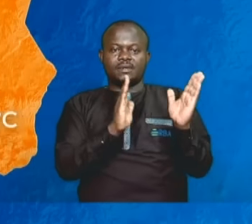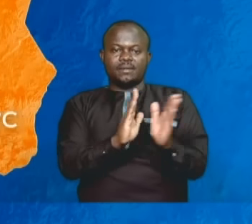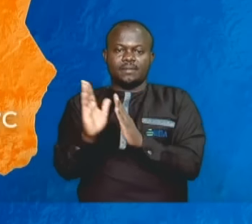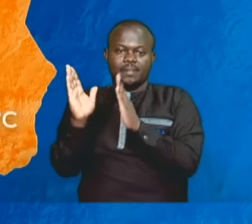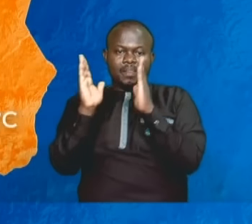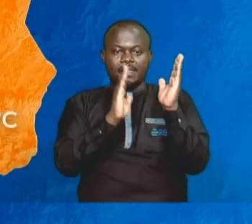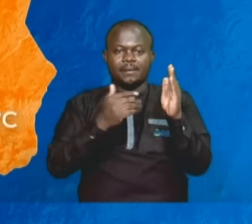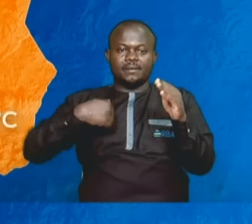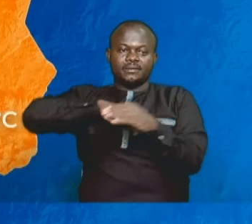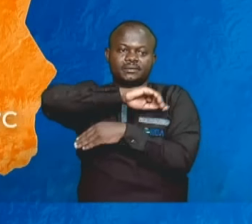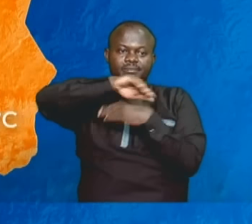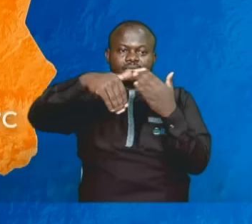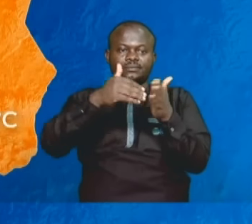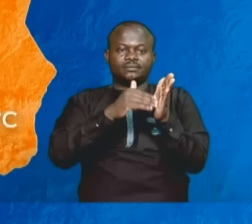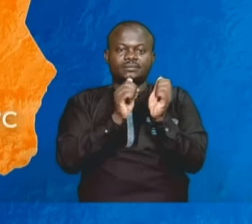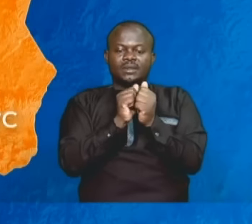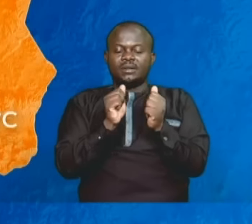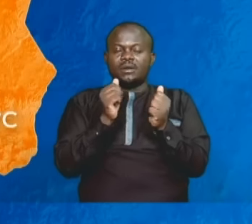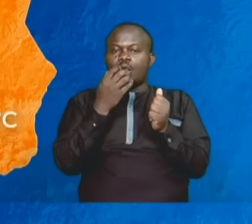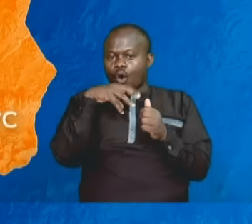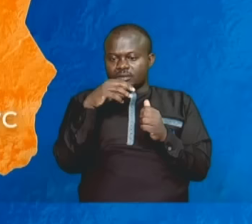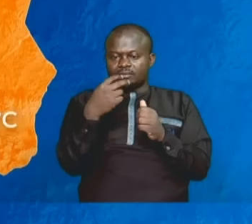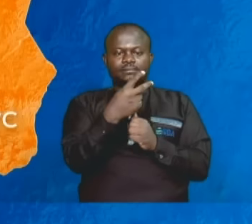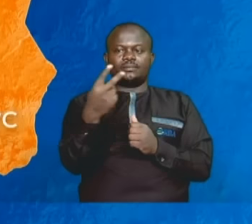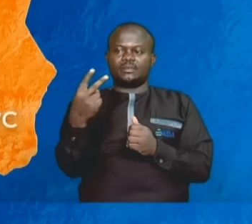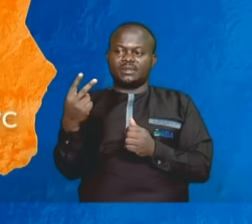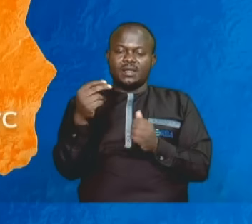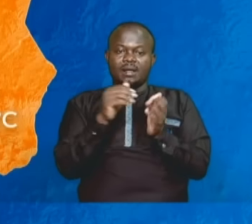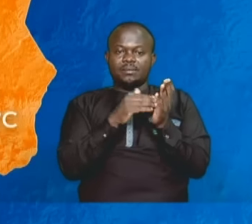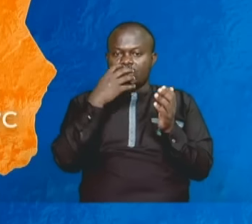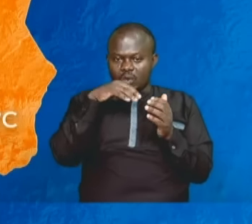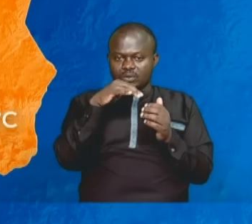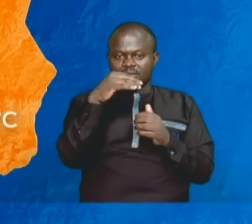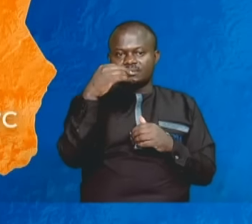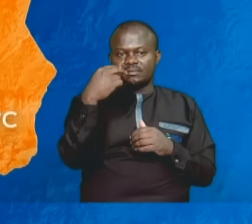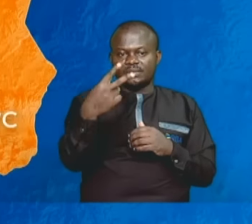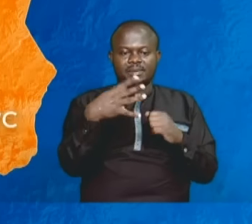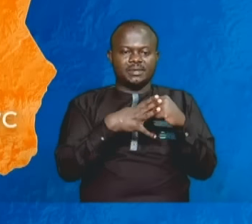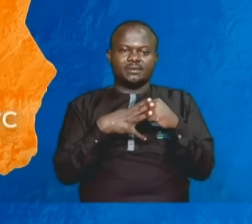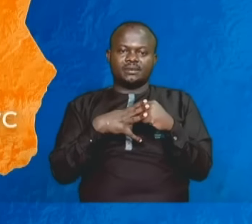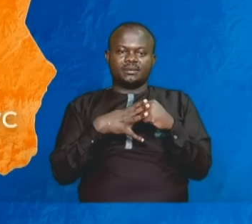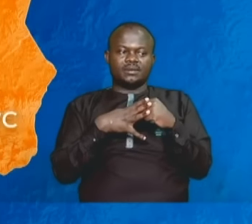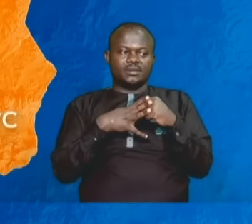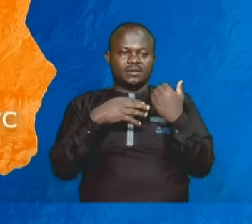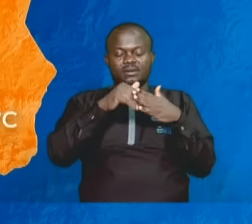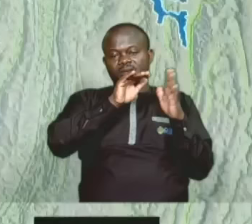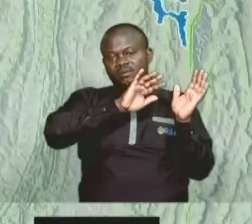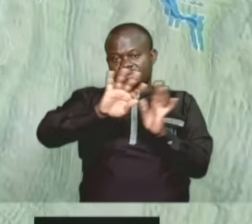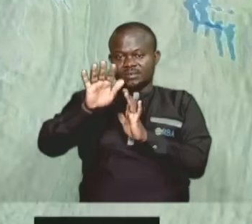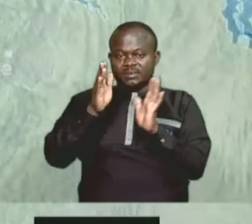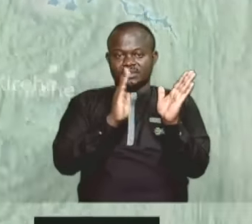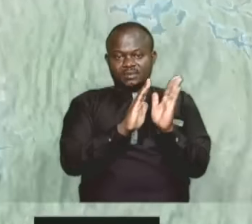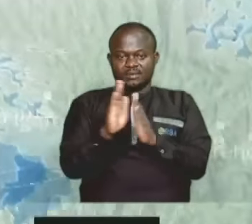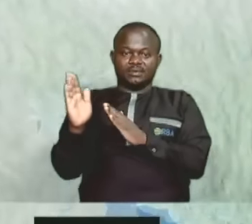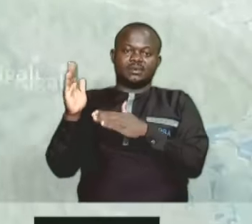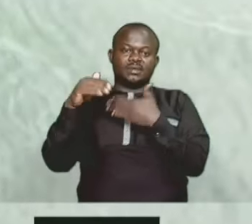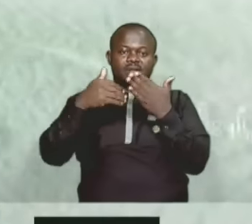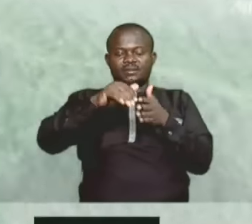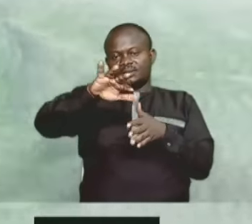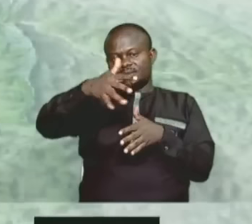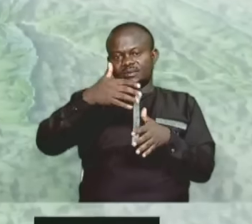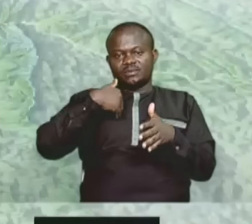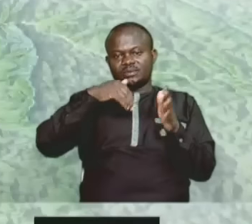cy'ubushyuhe kizagera hagati ya degrees Celsius 22 ndetse na degrees Celsius 29. Umuyaga uteganijwe uzaba ari umuyaga uringaniye